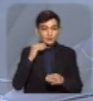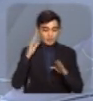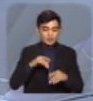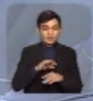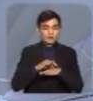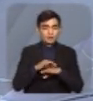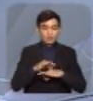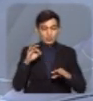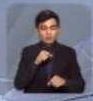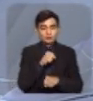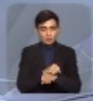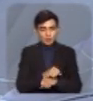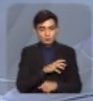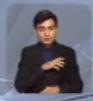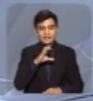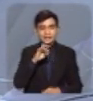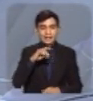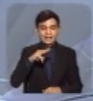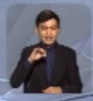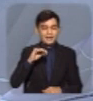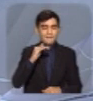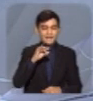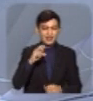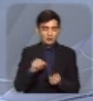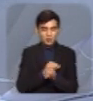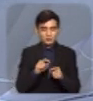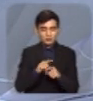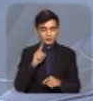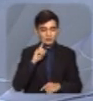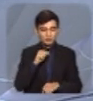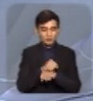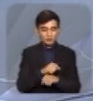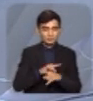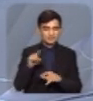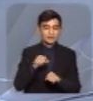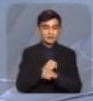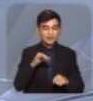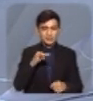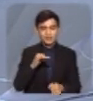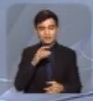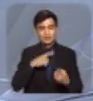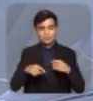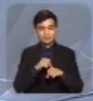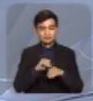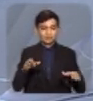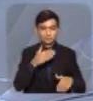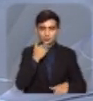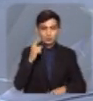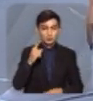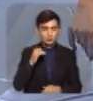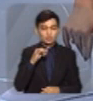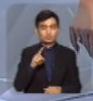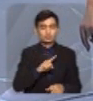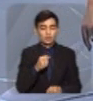авиаперевозчика приостановили сертификат эксплуатанта. Почему в компании не возвращают суммы, потраченные на билеты? Что делать в